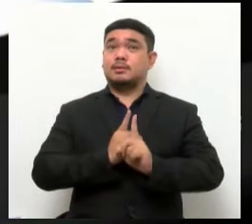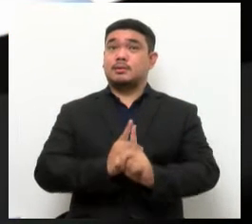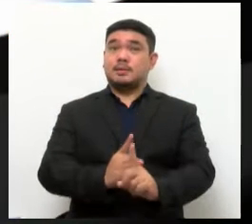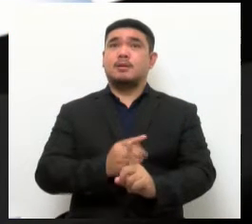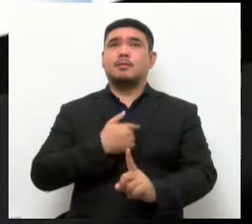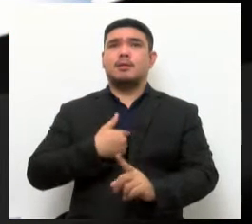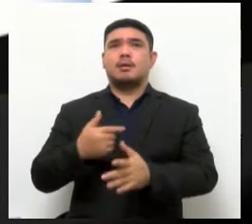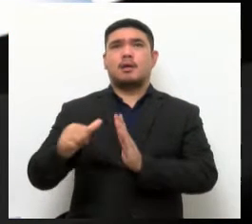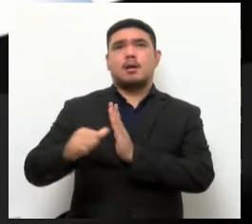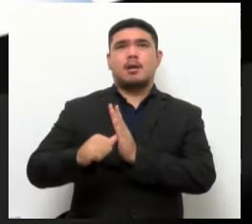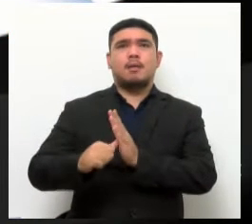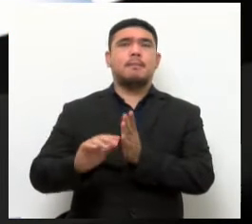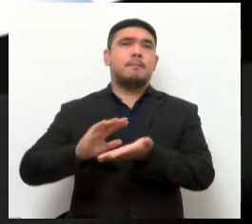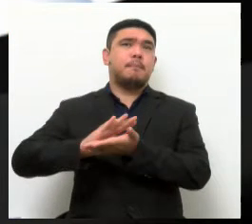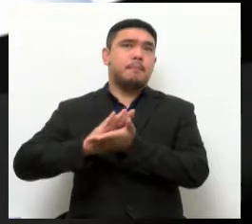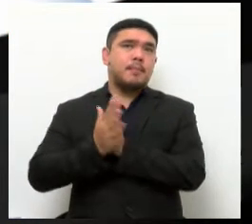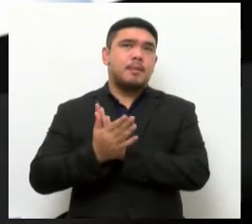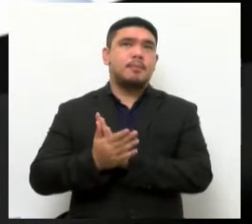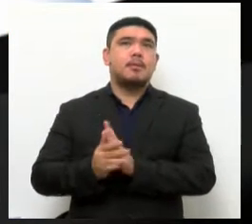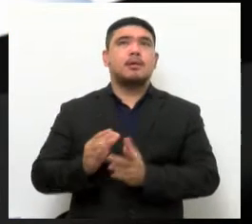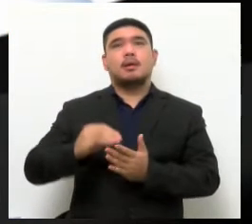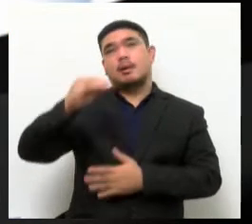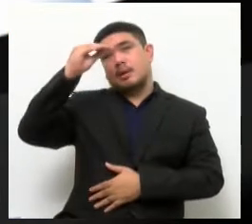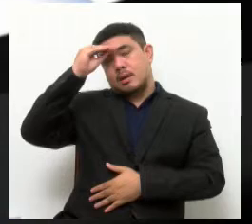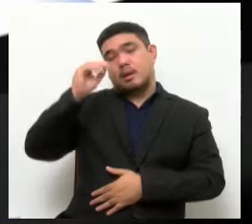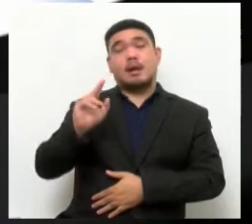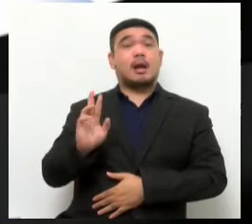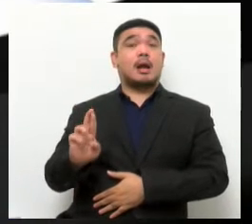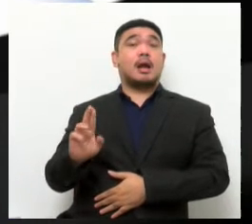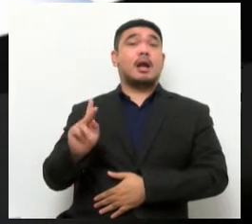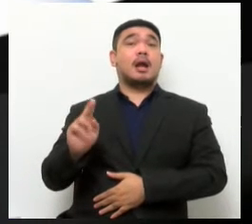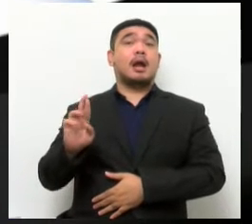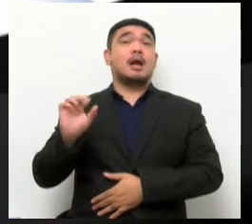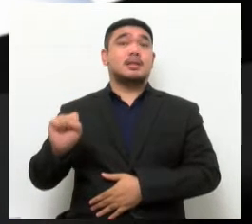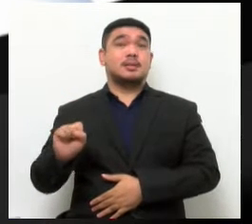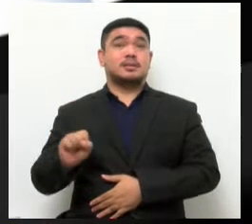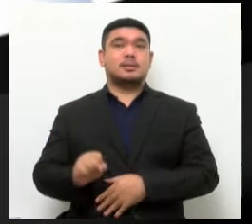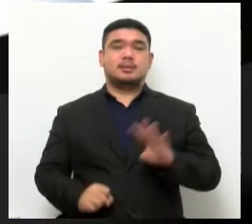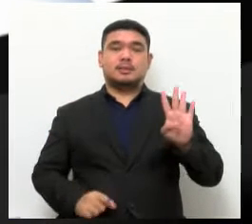รับปรุงประสิทธิภาพในการปฏิบัติราชการ KRS ได้คะแนน